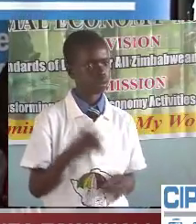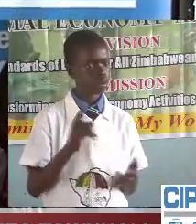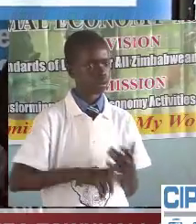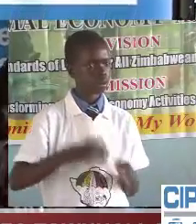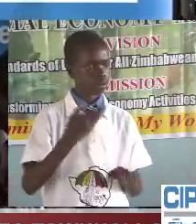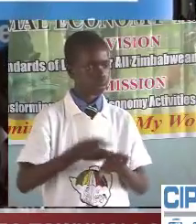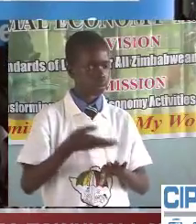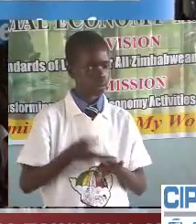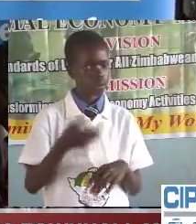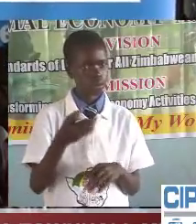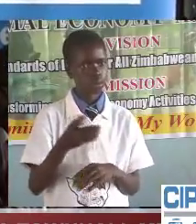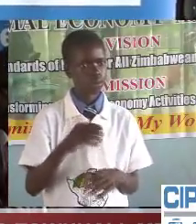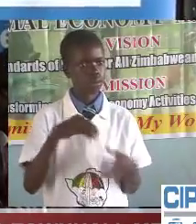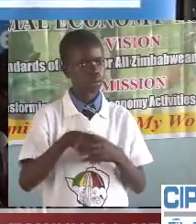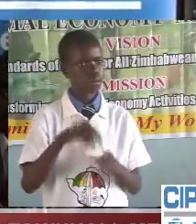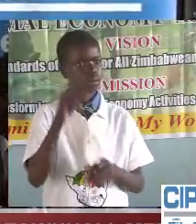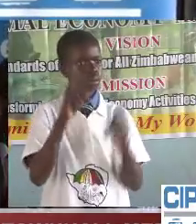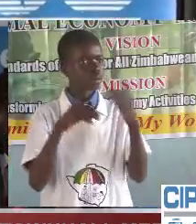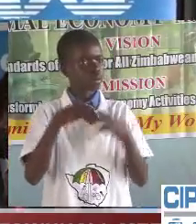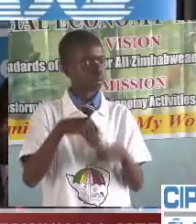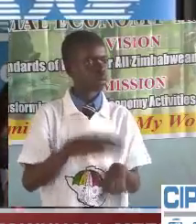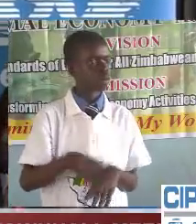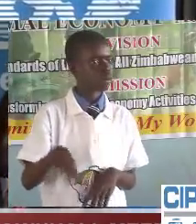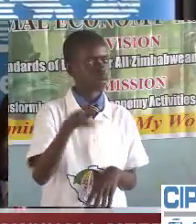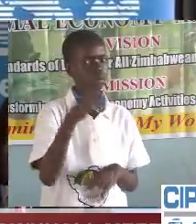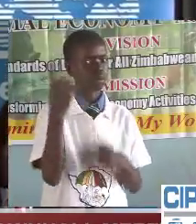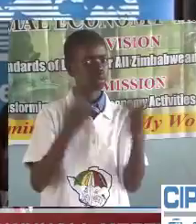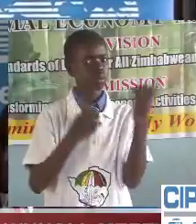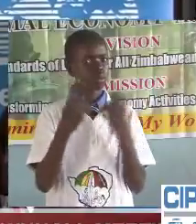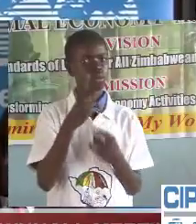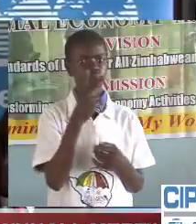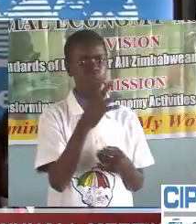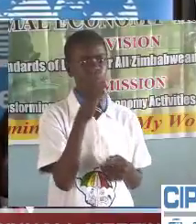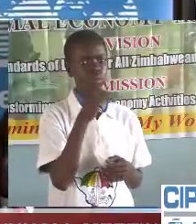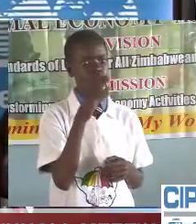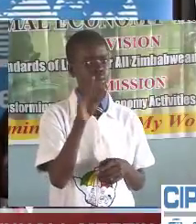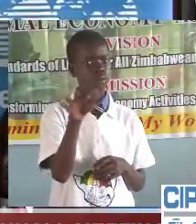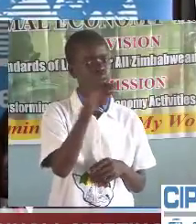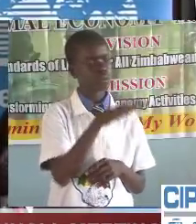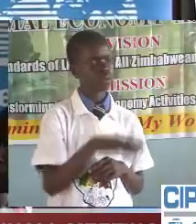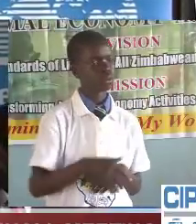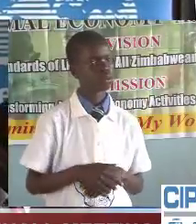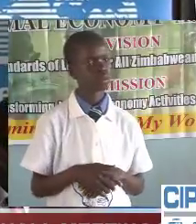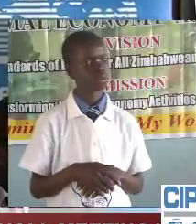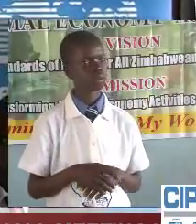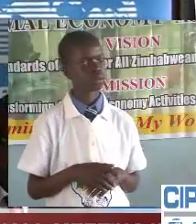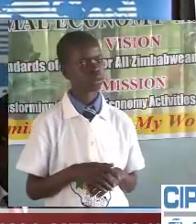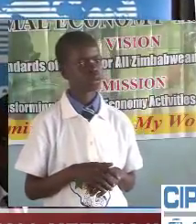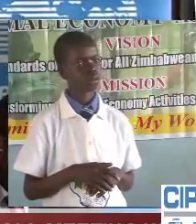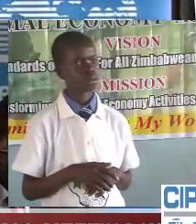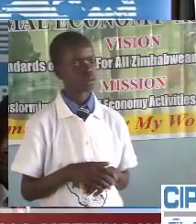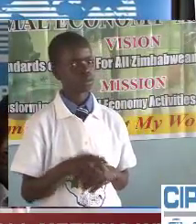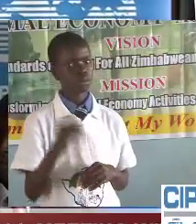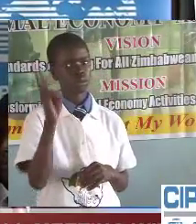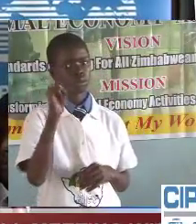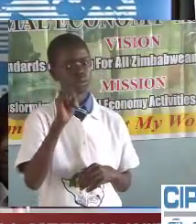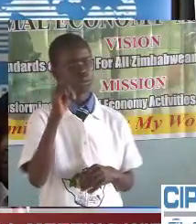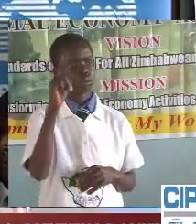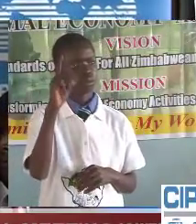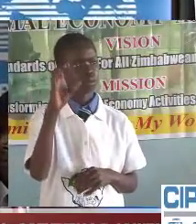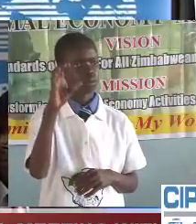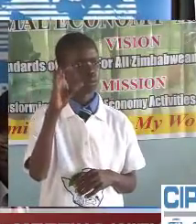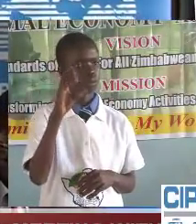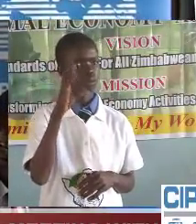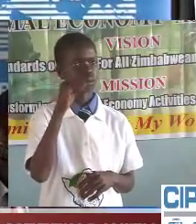saka nekuda kwekuti vamwe vanonoka kusvika izvezvi ndiri kutotaurirwa kunzi kuti nemacandidates abvawo kuMDC asvika. Saka